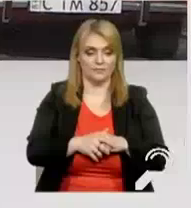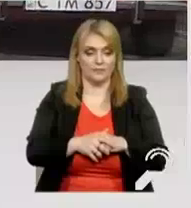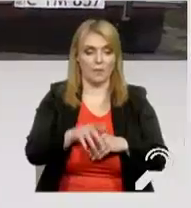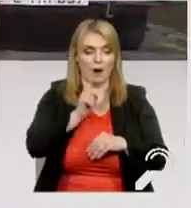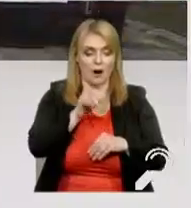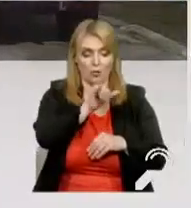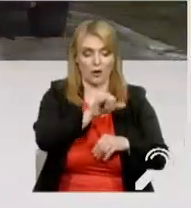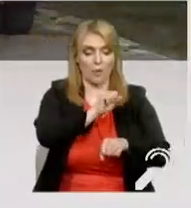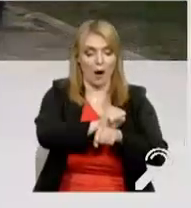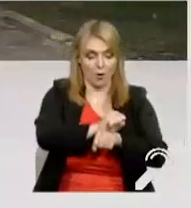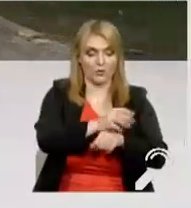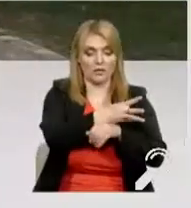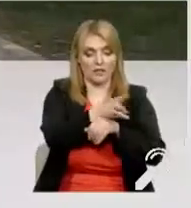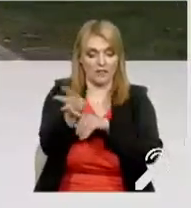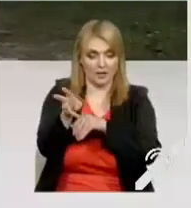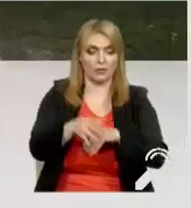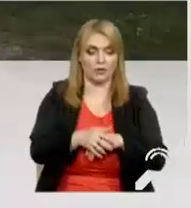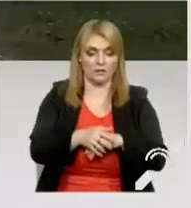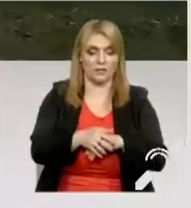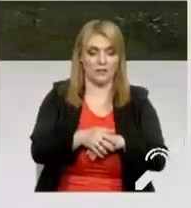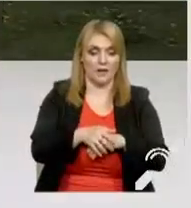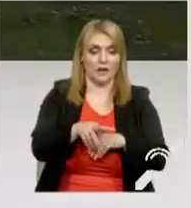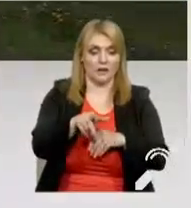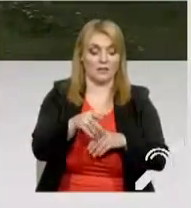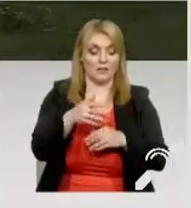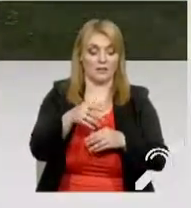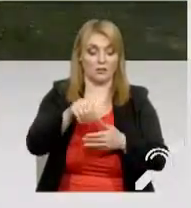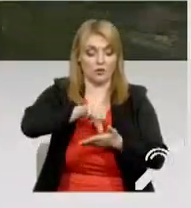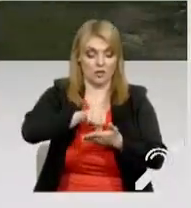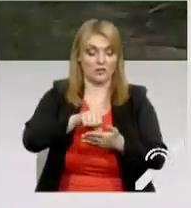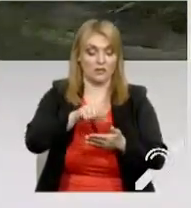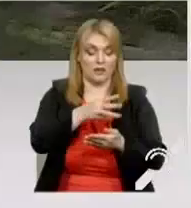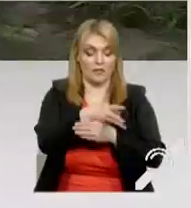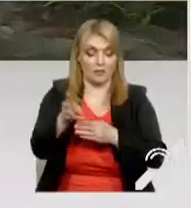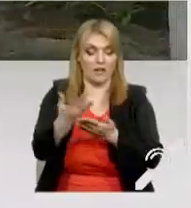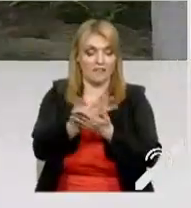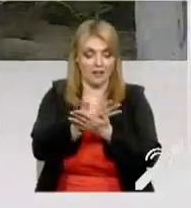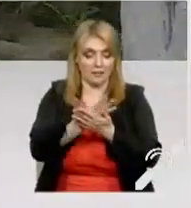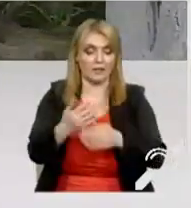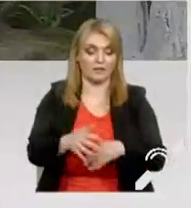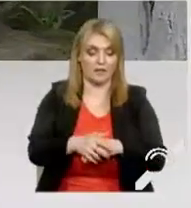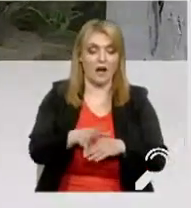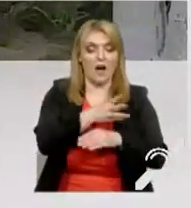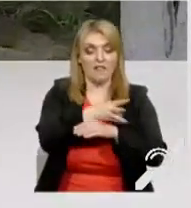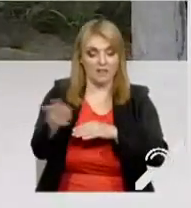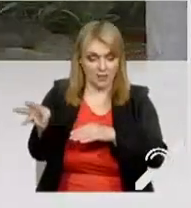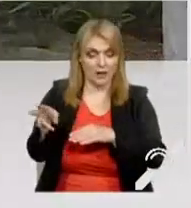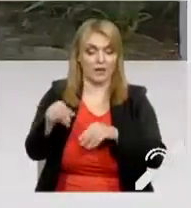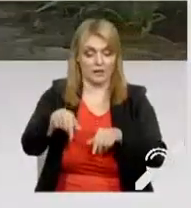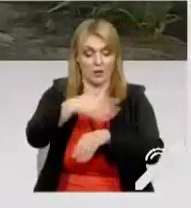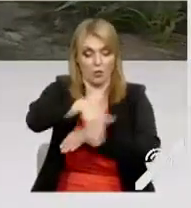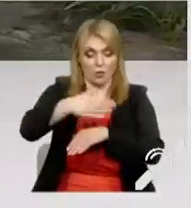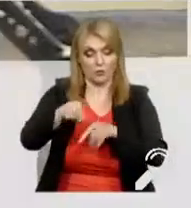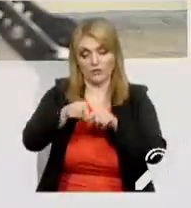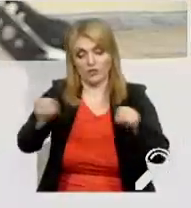duble. Cei din echipa de producție a filmului de lungmetraj spun însă că filmările pe această stradă vor dura pe parcursul